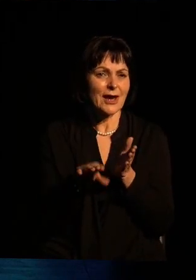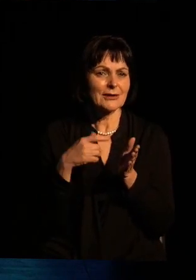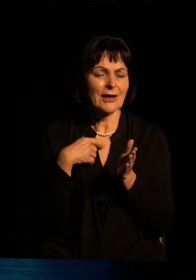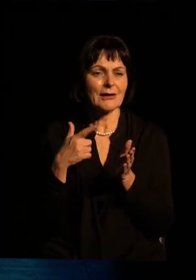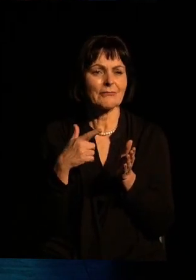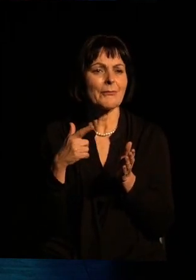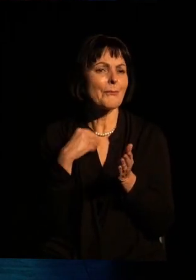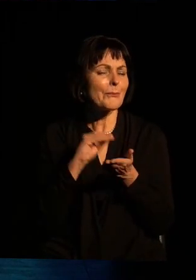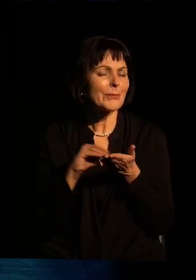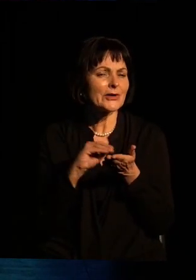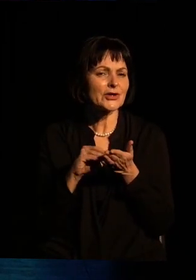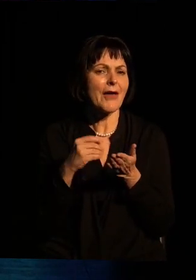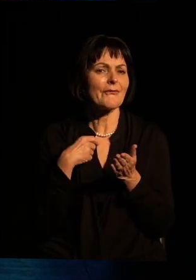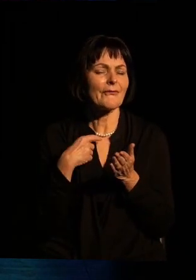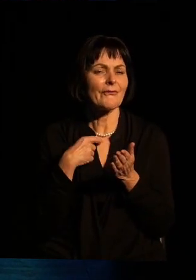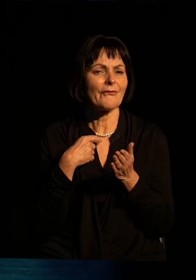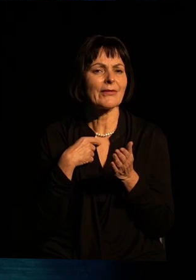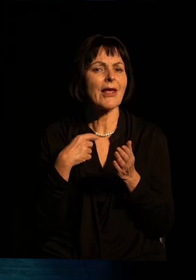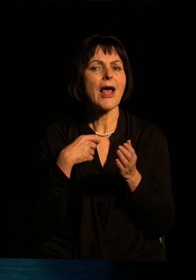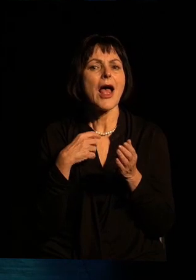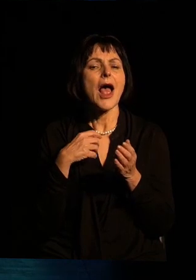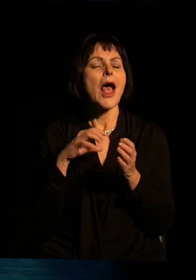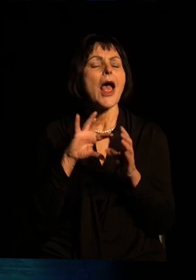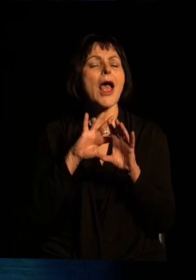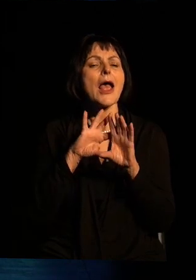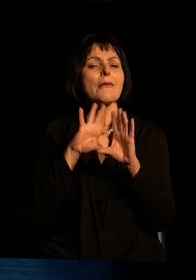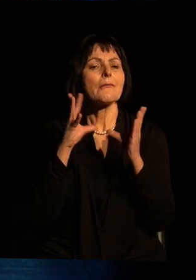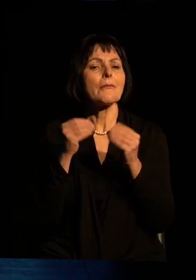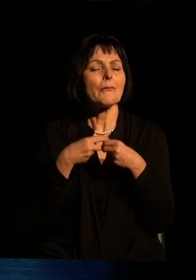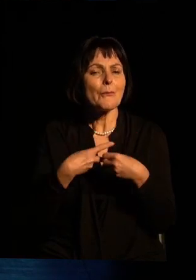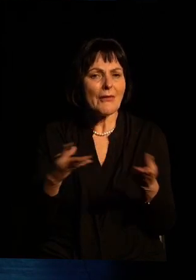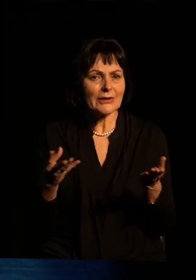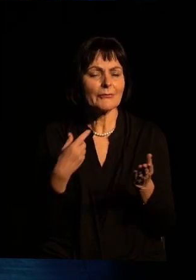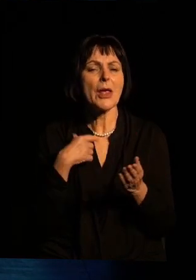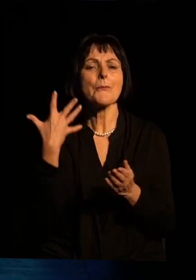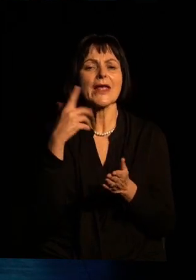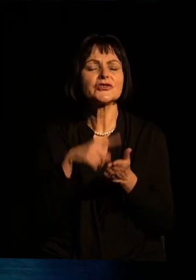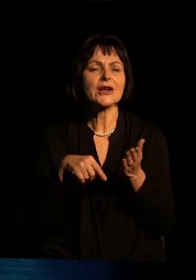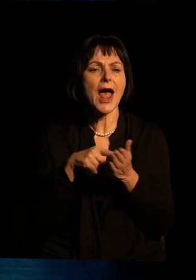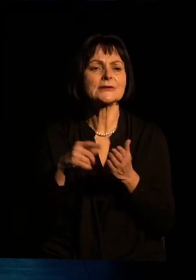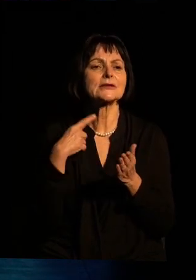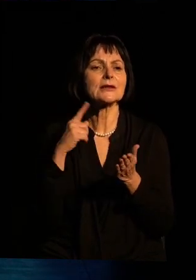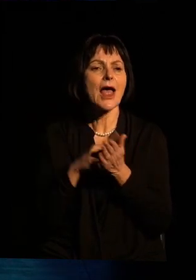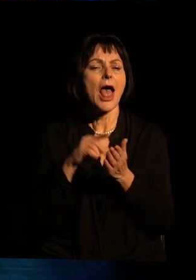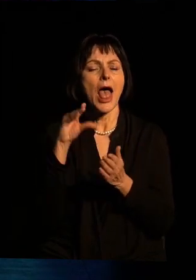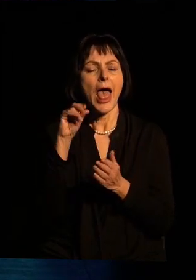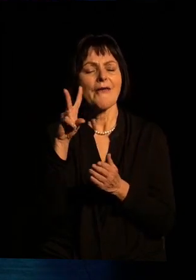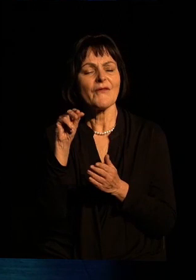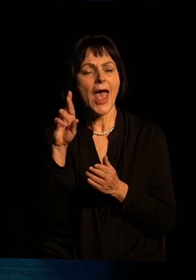o Ryśku pisze w mediach. To znaczy zazwyczaj się mówi pięciokrotny zdobywca Everestu albo właśnie się podaje te